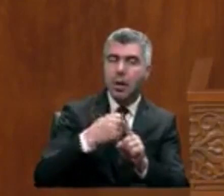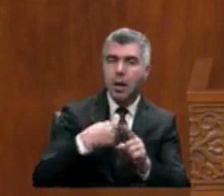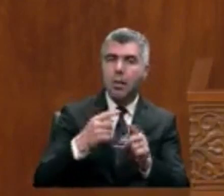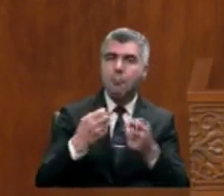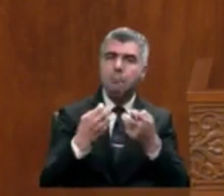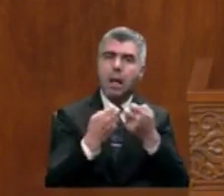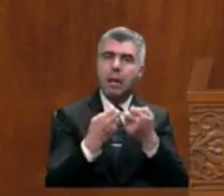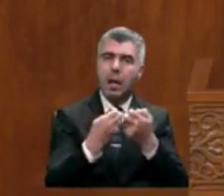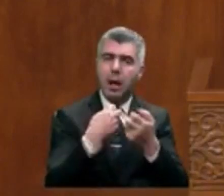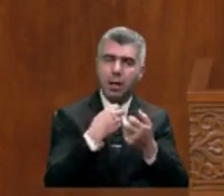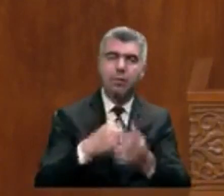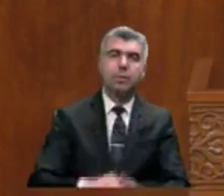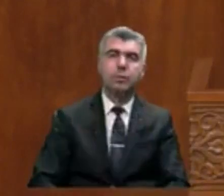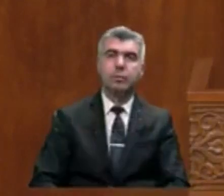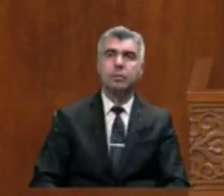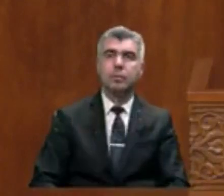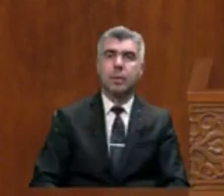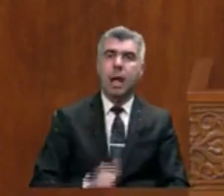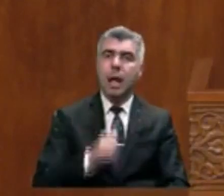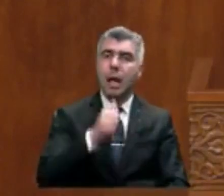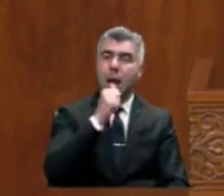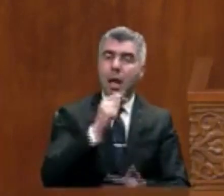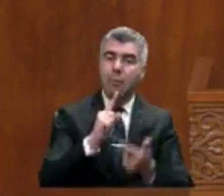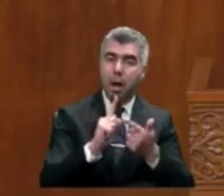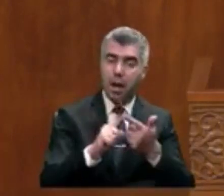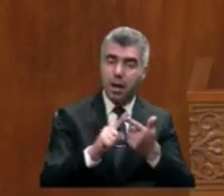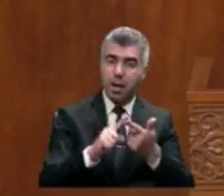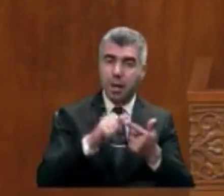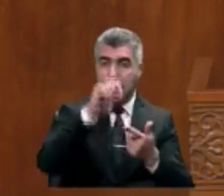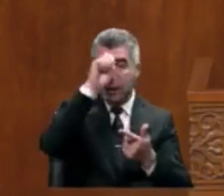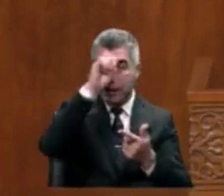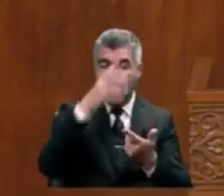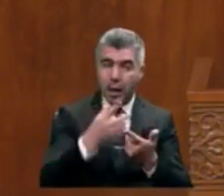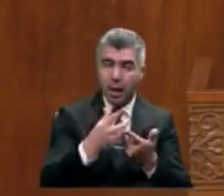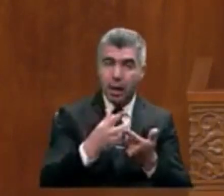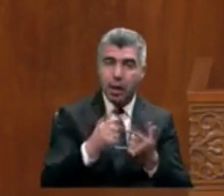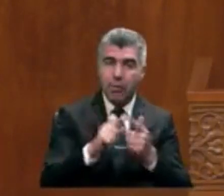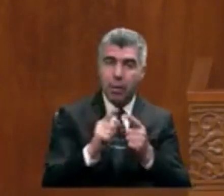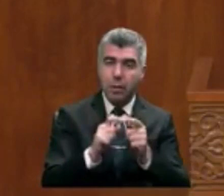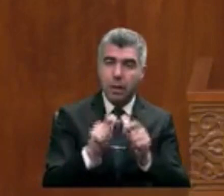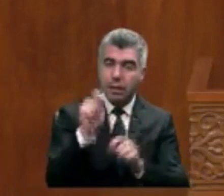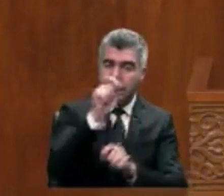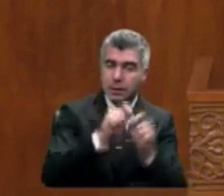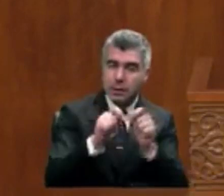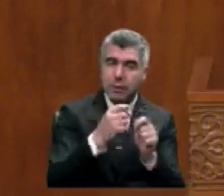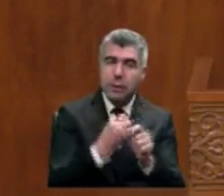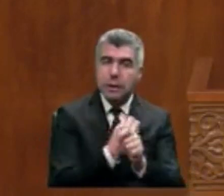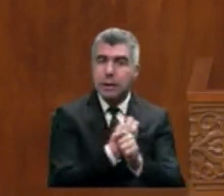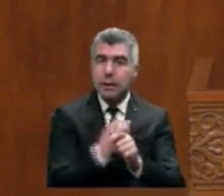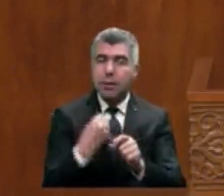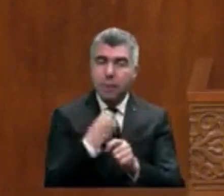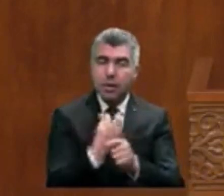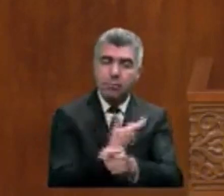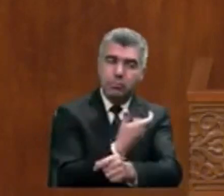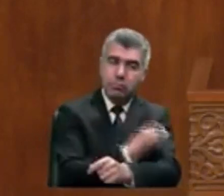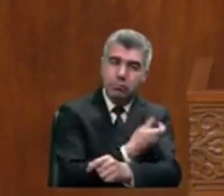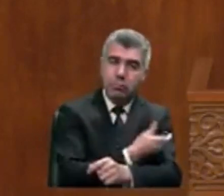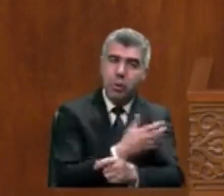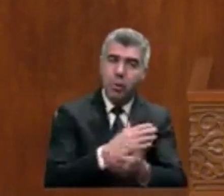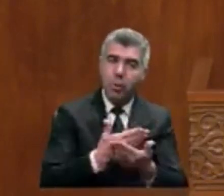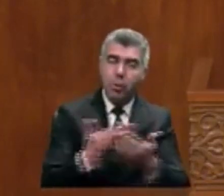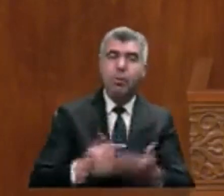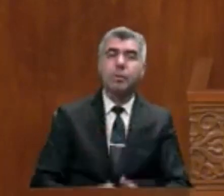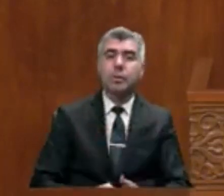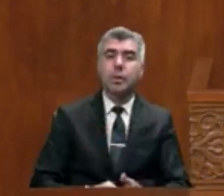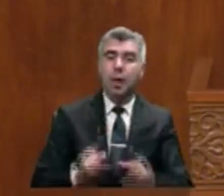النماذج الماء الطاقه البيوتكنولوجيا الطبيه اللقاحات والامصال